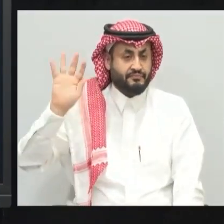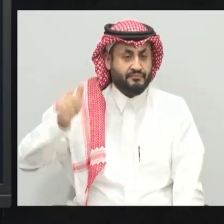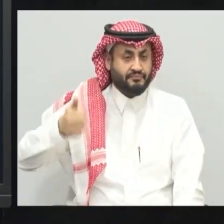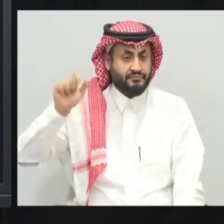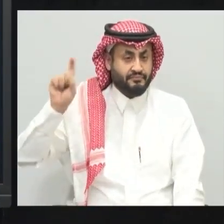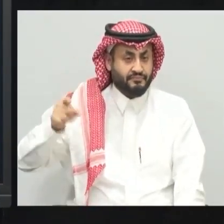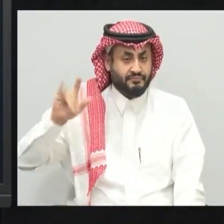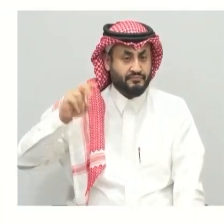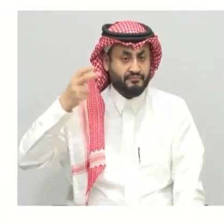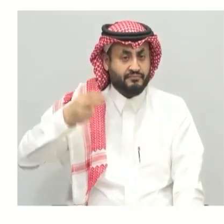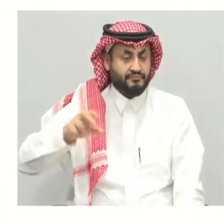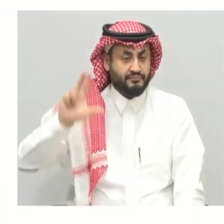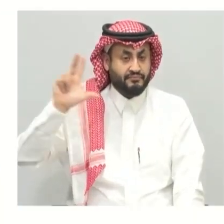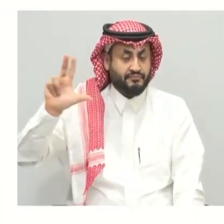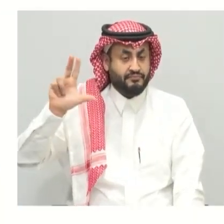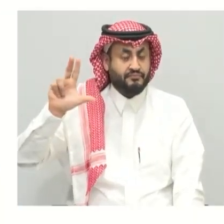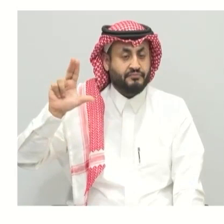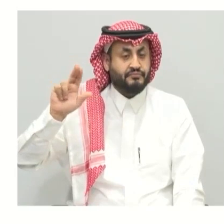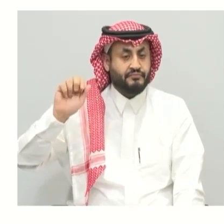سويا على بركه